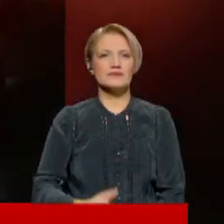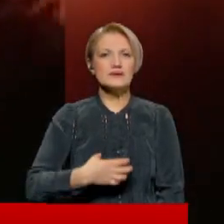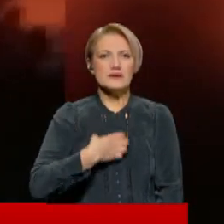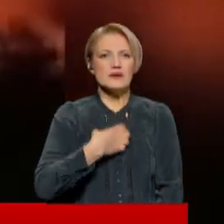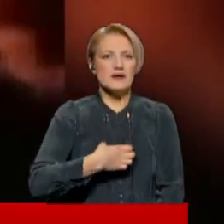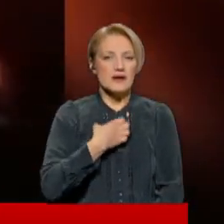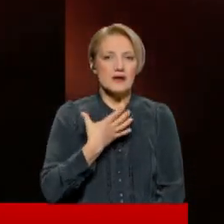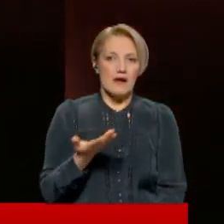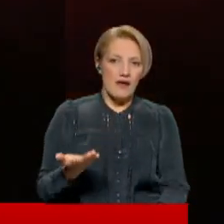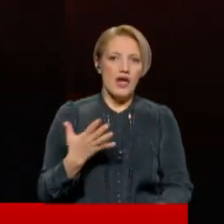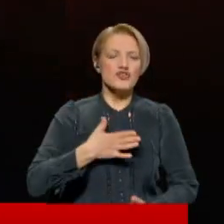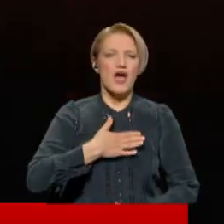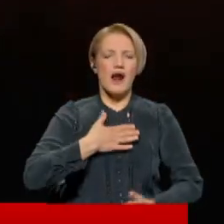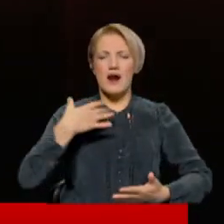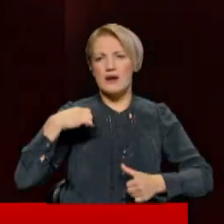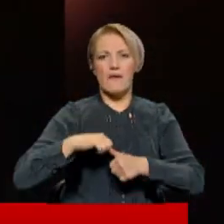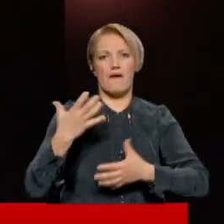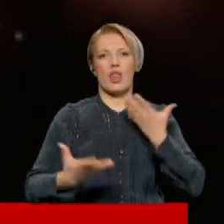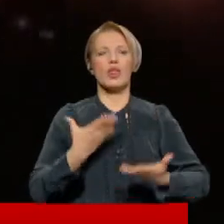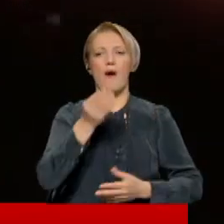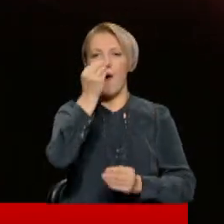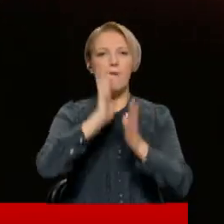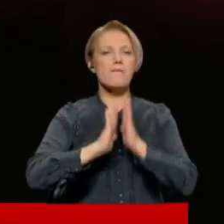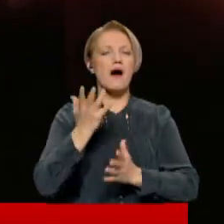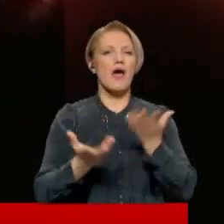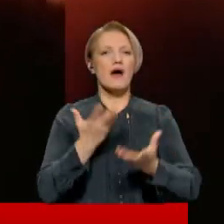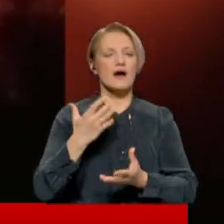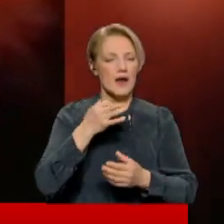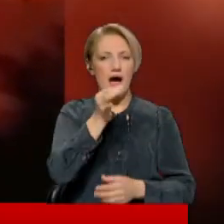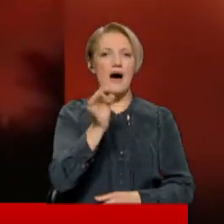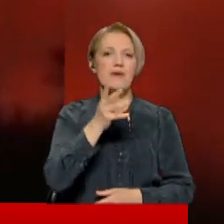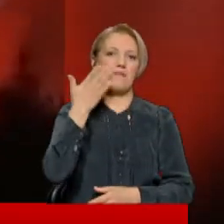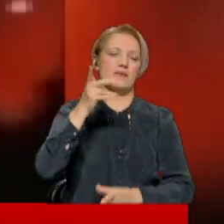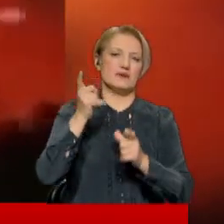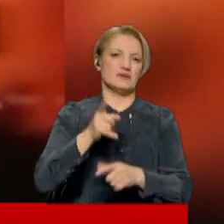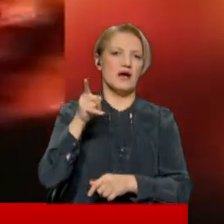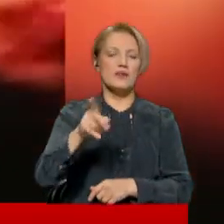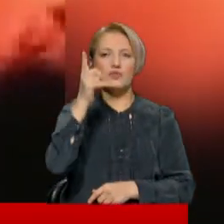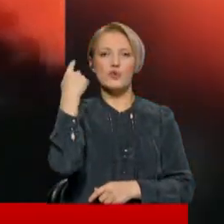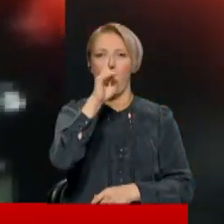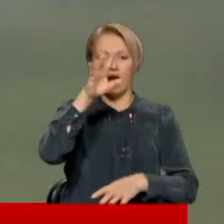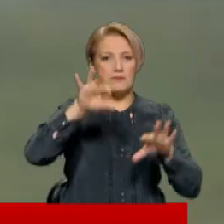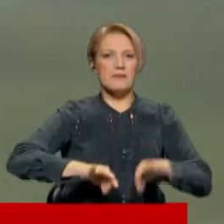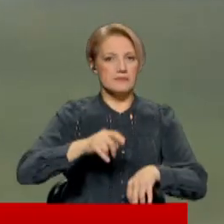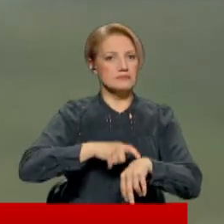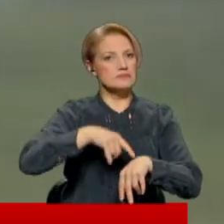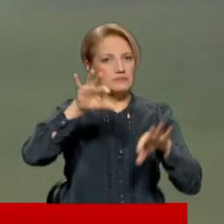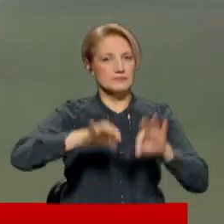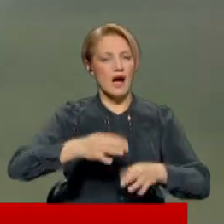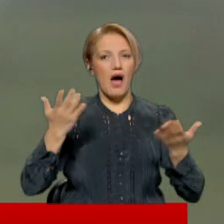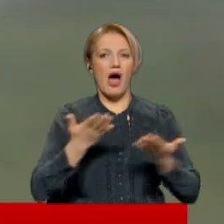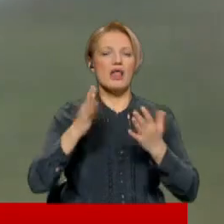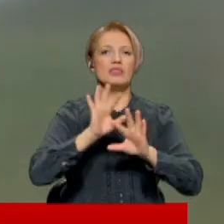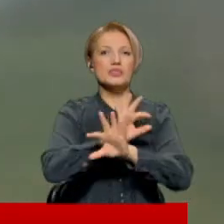Yürekler ağza geldi, ciğerler yine yandı. Orman yangını haberi yine Marmaris'ten geldi. Dün öğle saatlerinde başlayan yangın hala tam